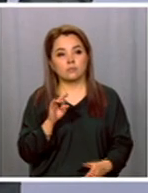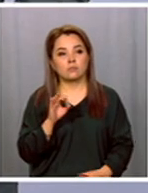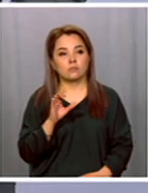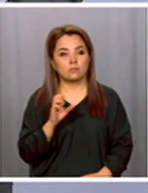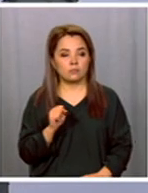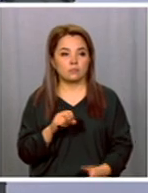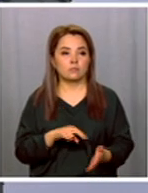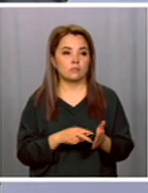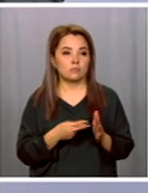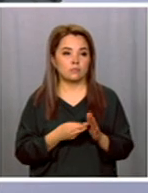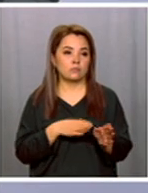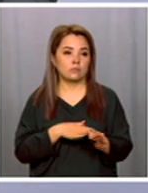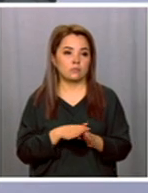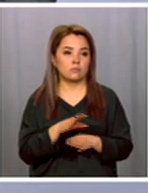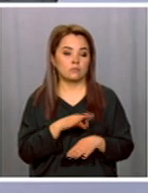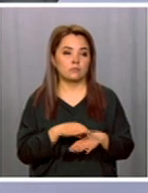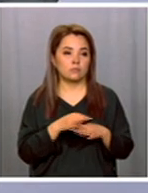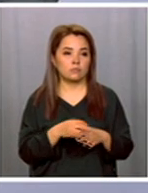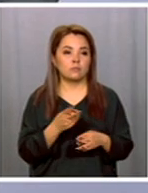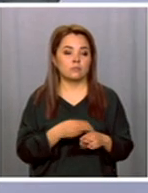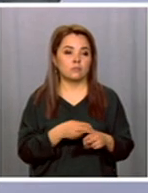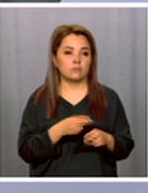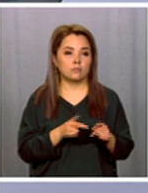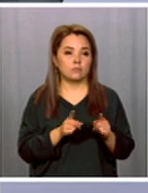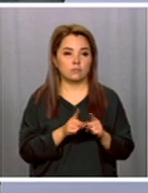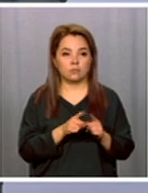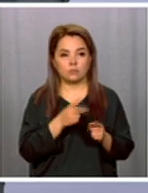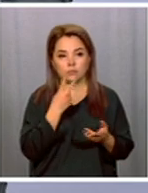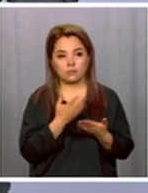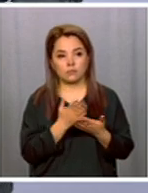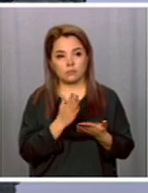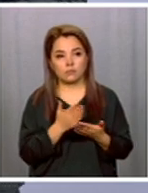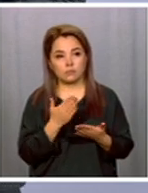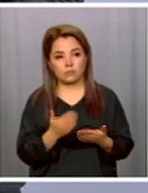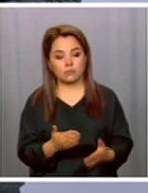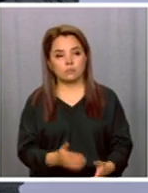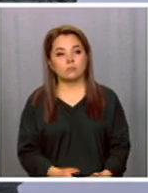қарай жүзеге асуына кедергілер болғандығын байқатты.